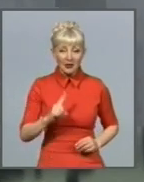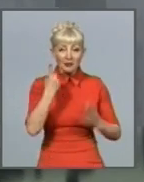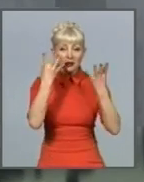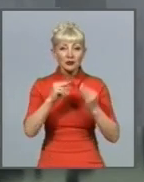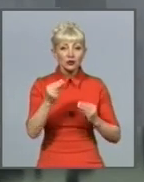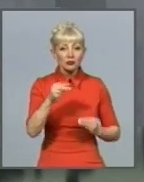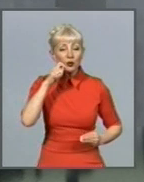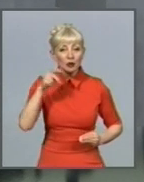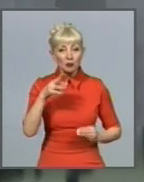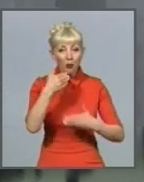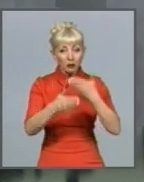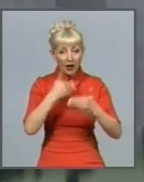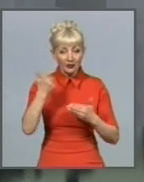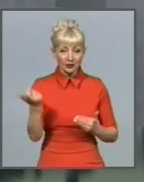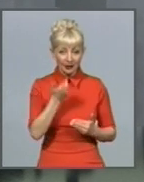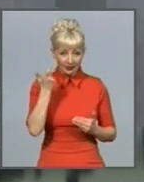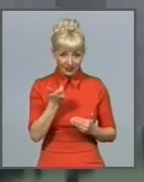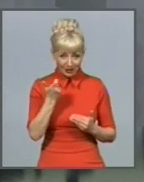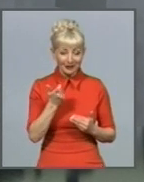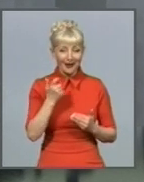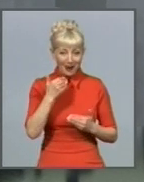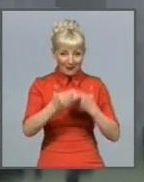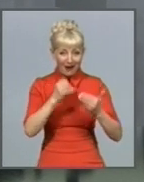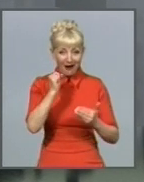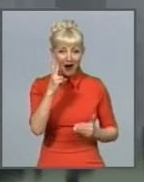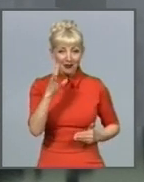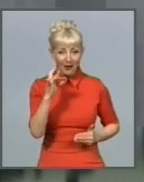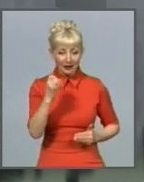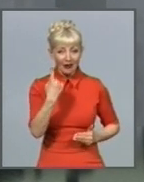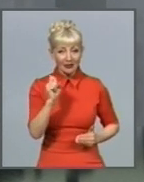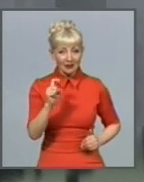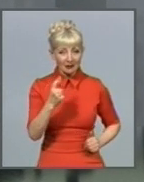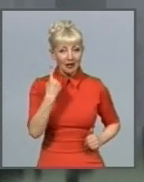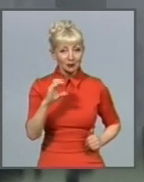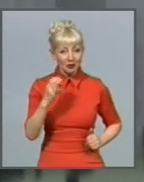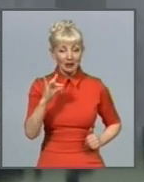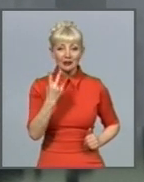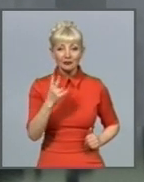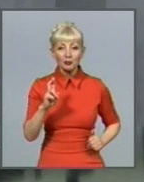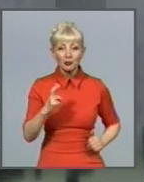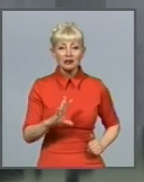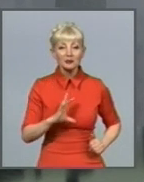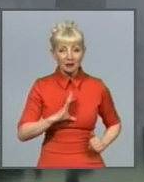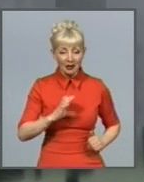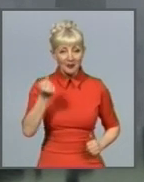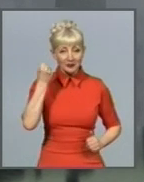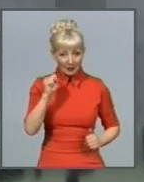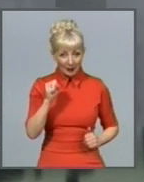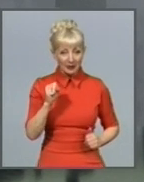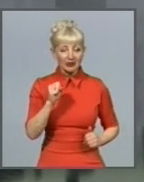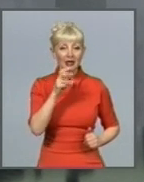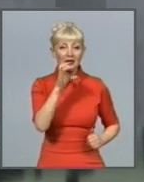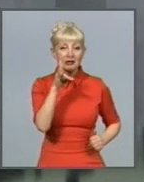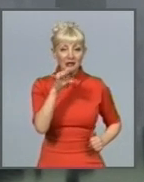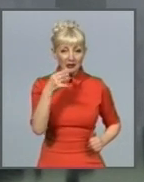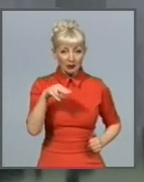плаванию харьковчане намыли в бассейне «Акварена» 1 золотую, 1 серебряную и 2 бронзовые медали. Победу одержала Карина Снитко, которая